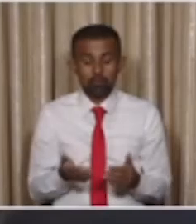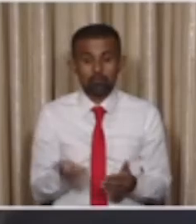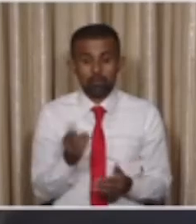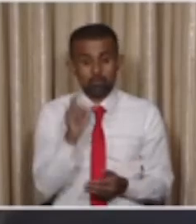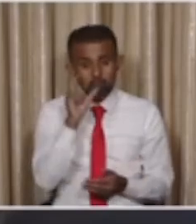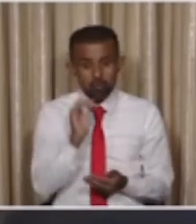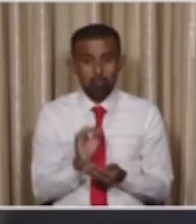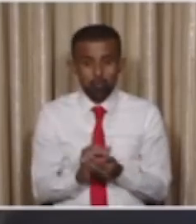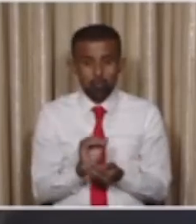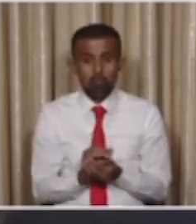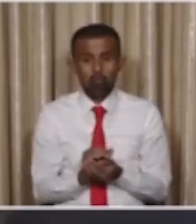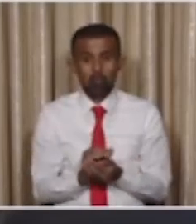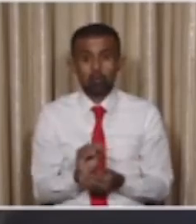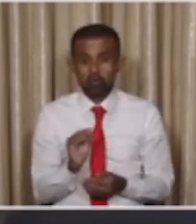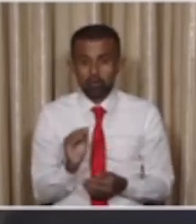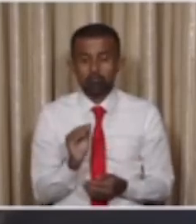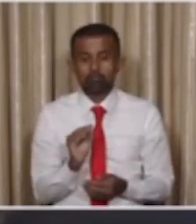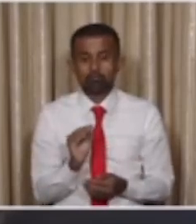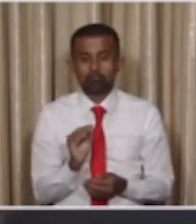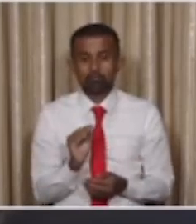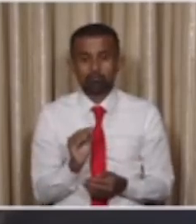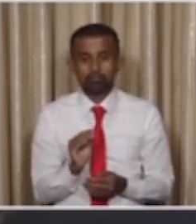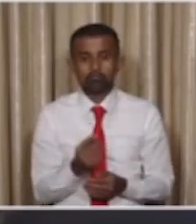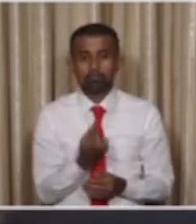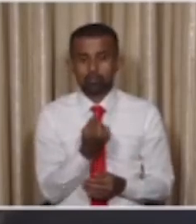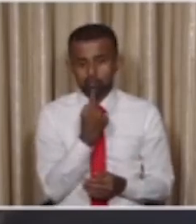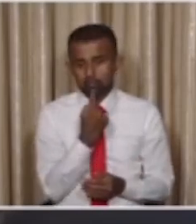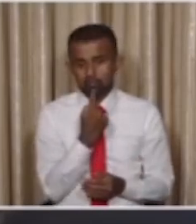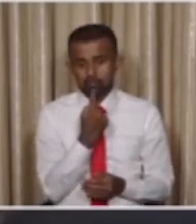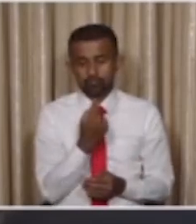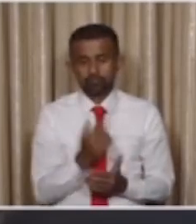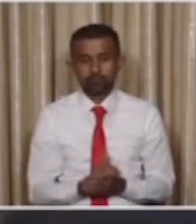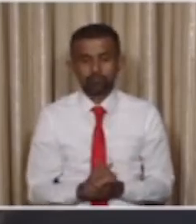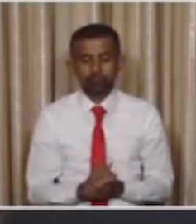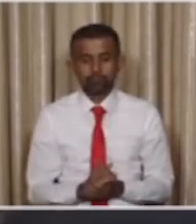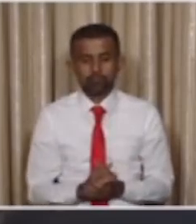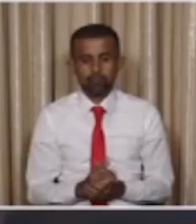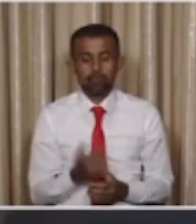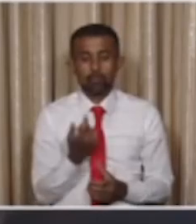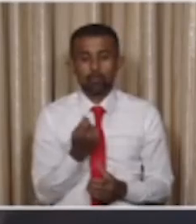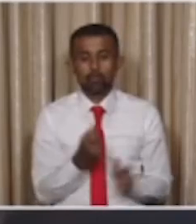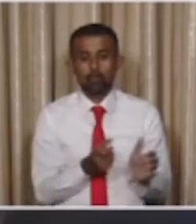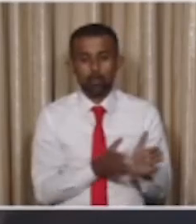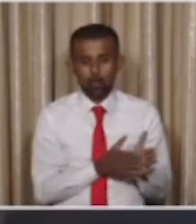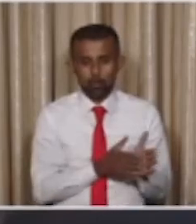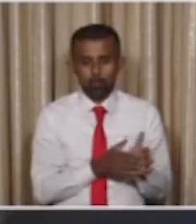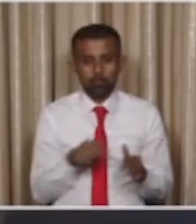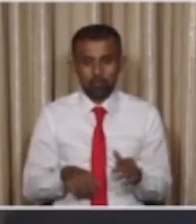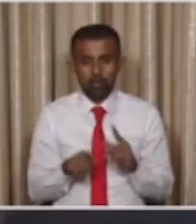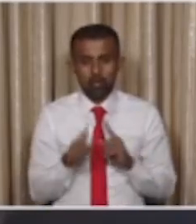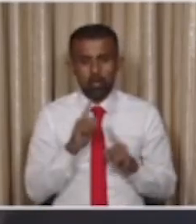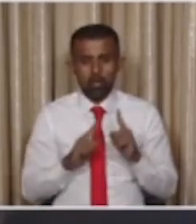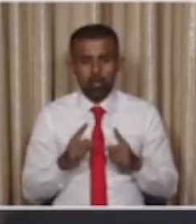කළ යුතුව තිබුණා කියන දේ මේ කට්ටිය කියලා තියෙනවා. ඉතින් මේ අපේ මුදල් කාරක සභාවේදී මේක සාකච්ඡා